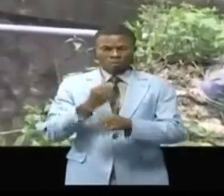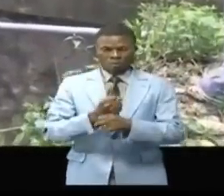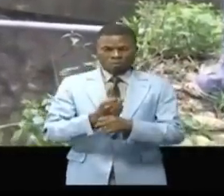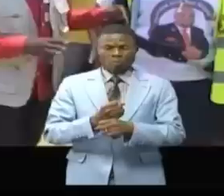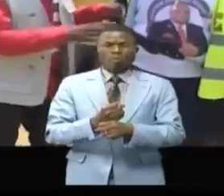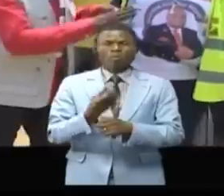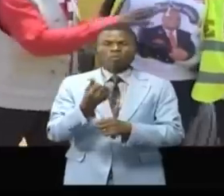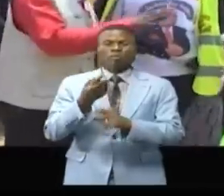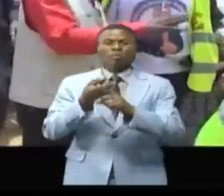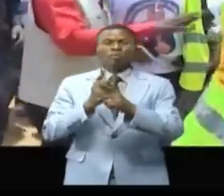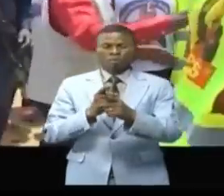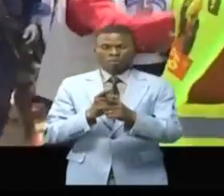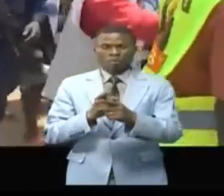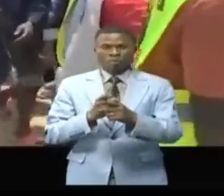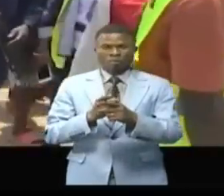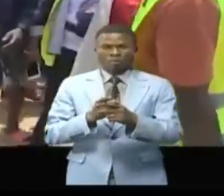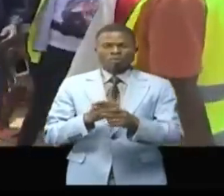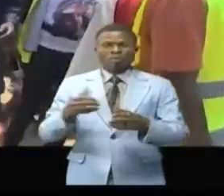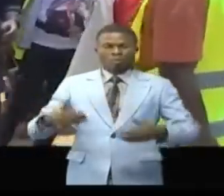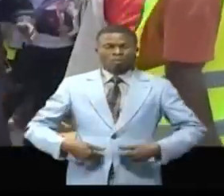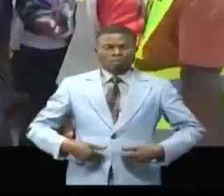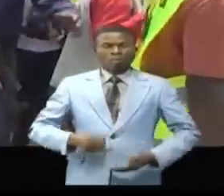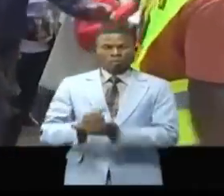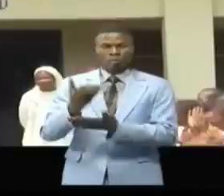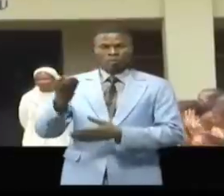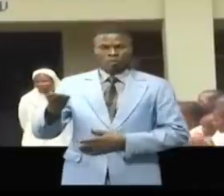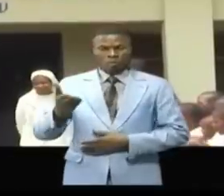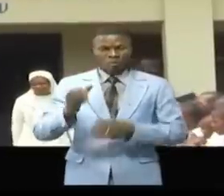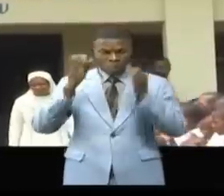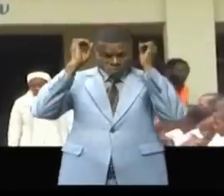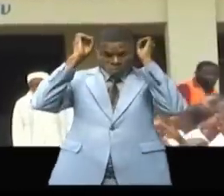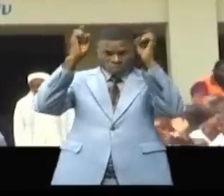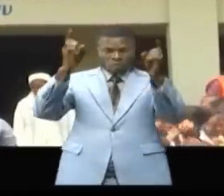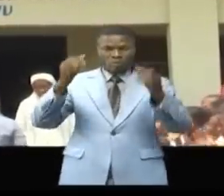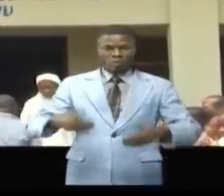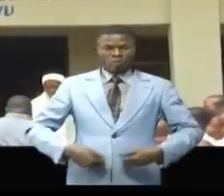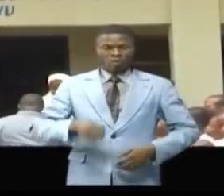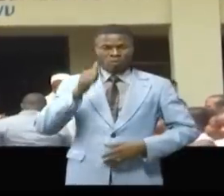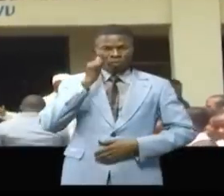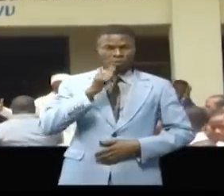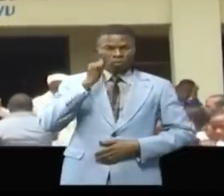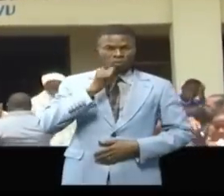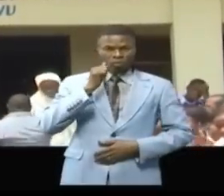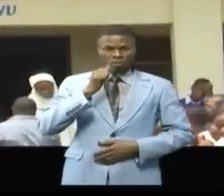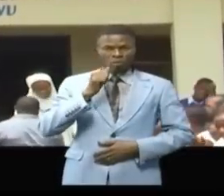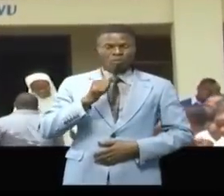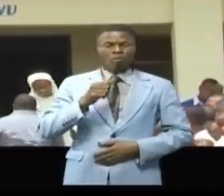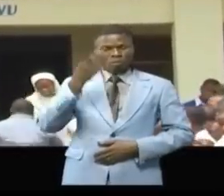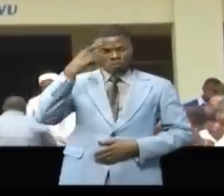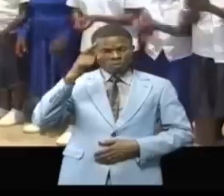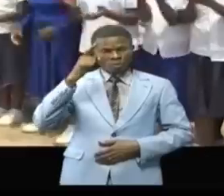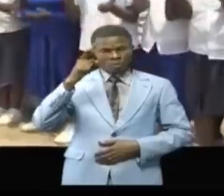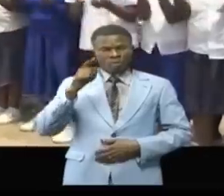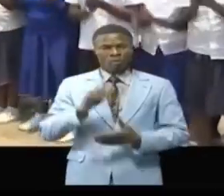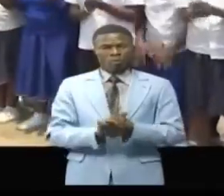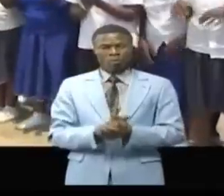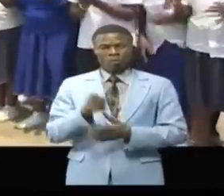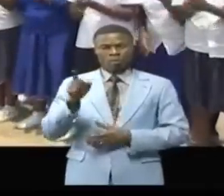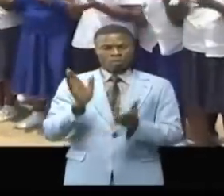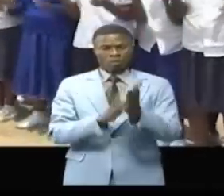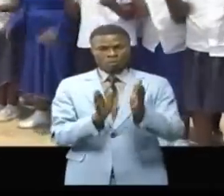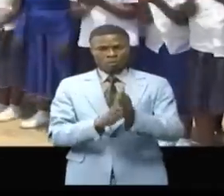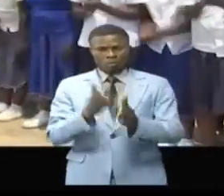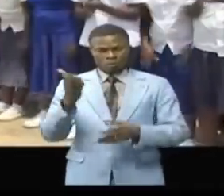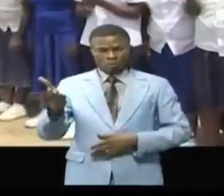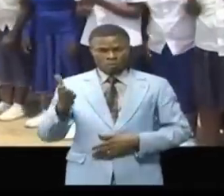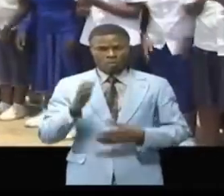des petits jobs au profit des jeunes. L'éducation de la jeune fille préoccupe au plus haut point les PCA du